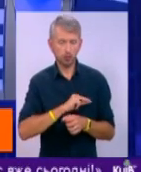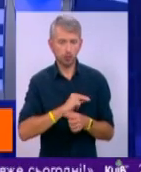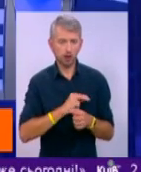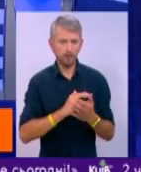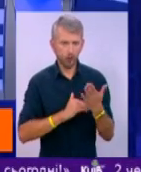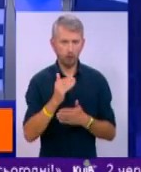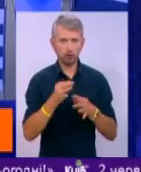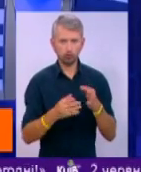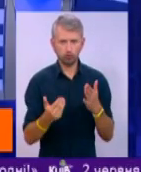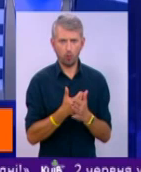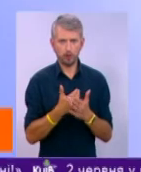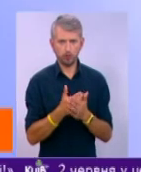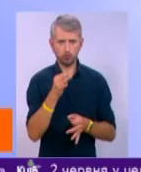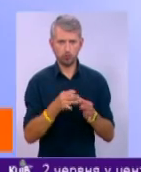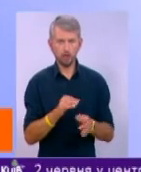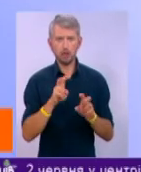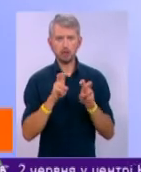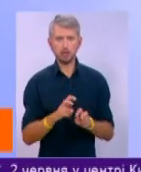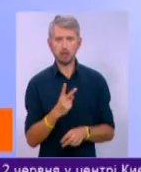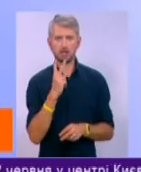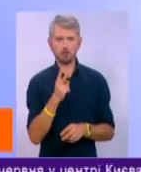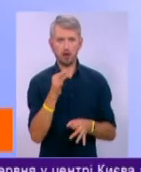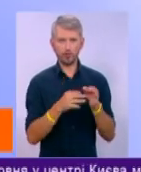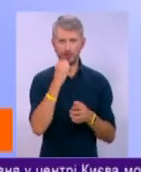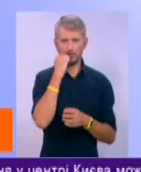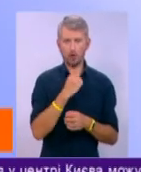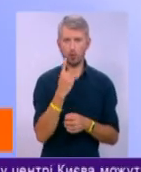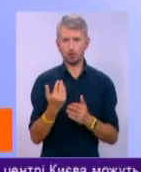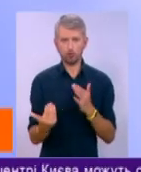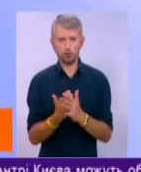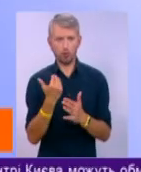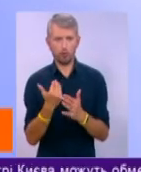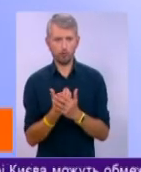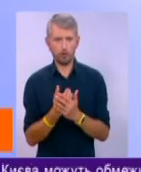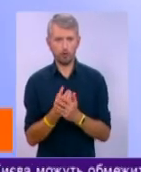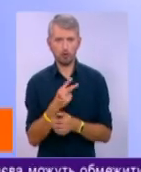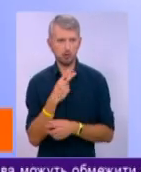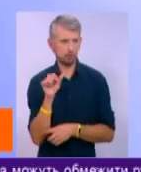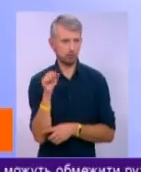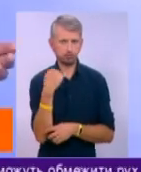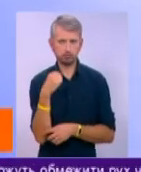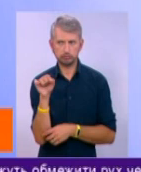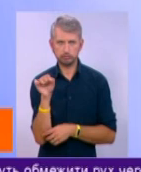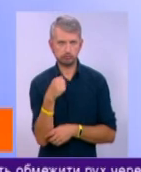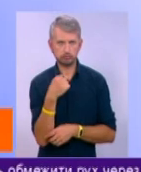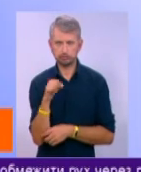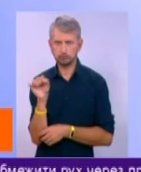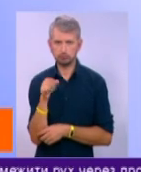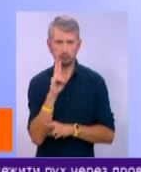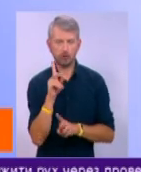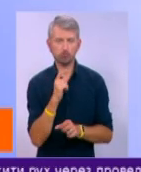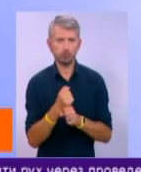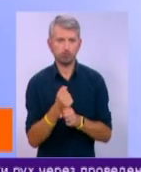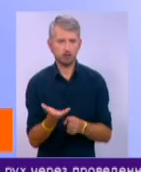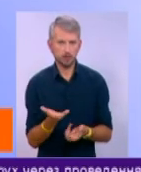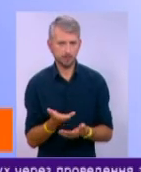суд. Сидить два судді із старої формації і один новий. На них дивиться вправо-вліво і не знає, що йому